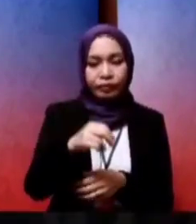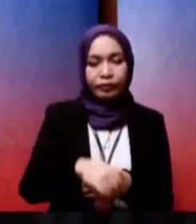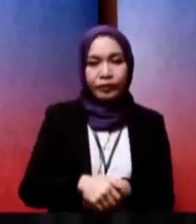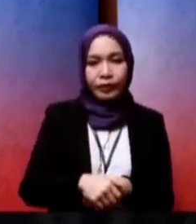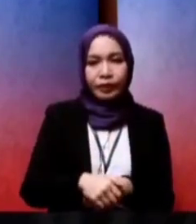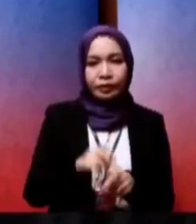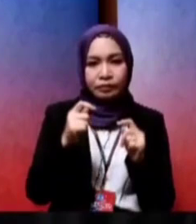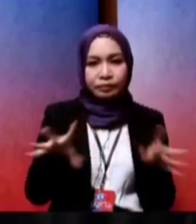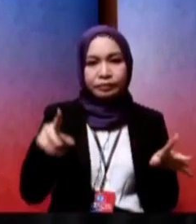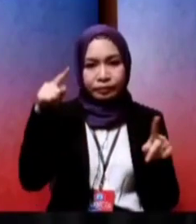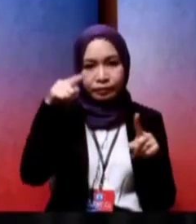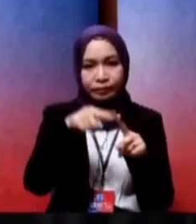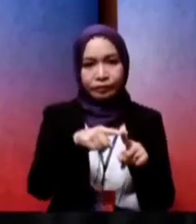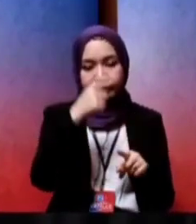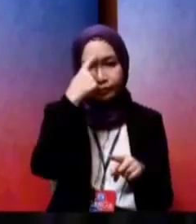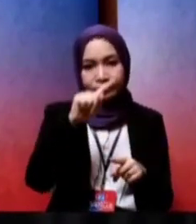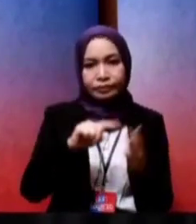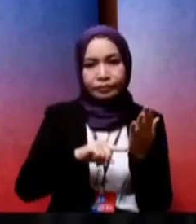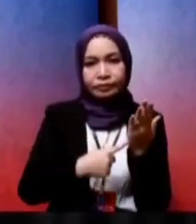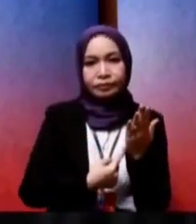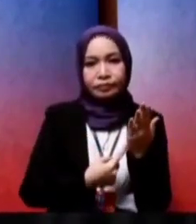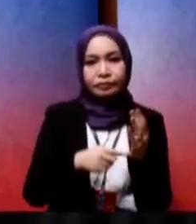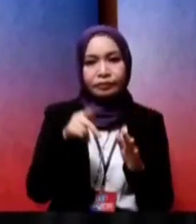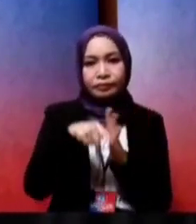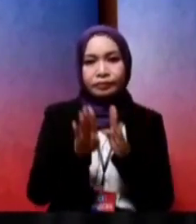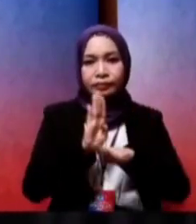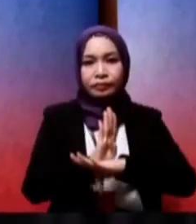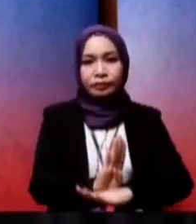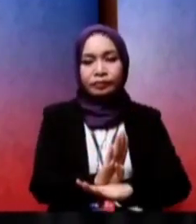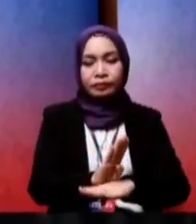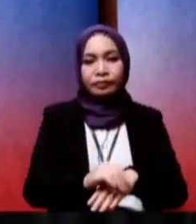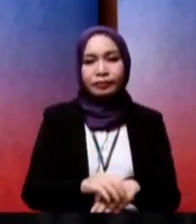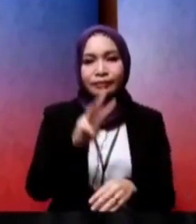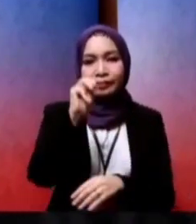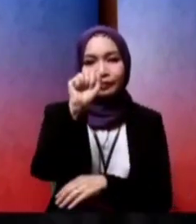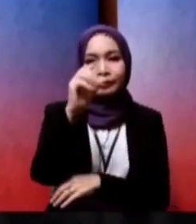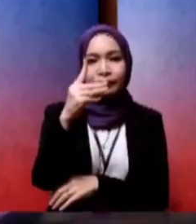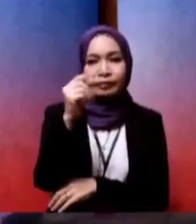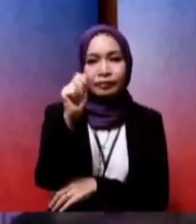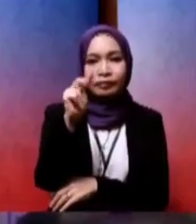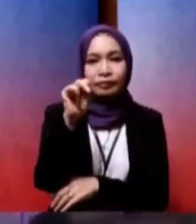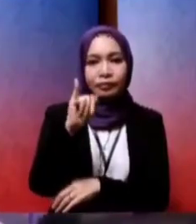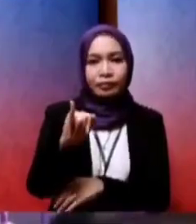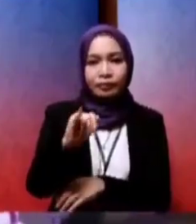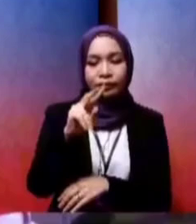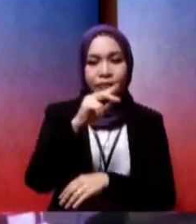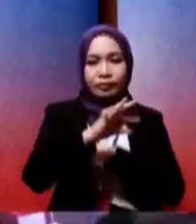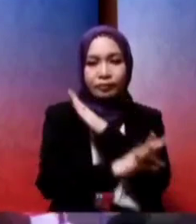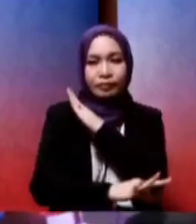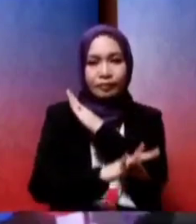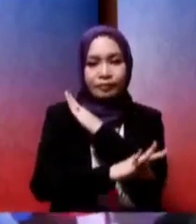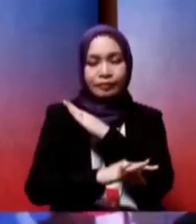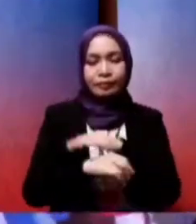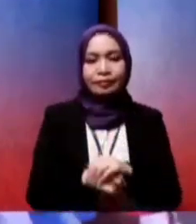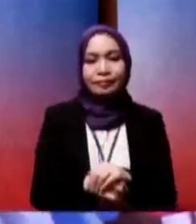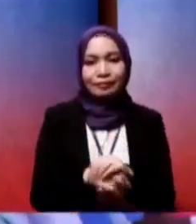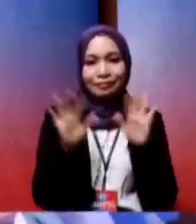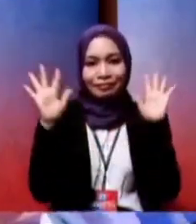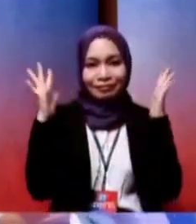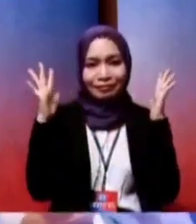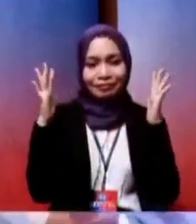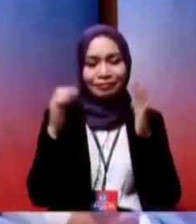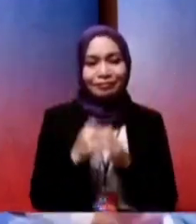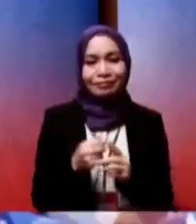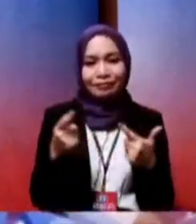madani pada peringkat Negeri Sembilan tepukan saudarai kena bagi encouragement saya lihat modul